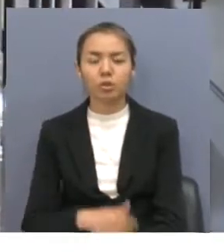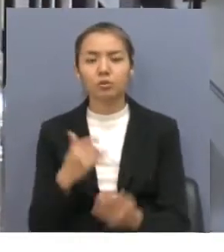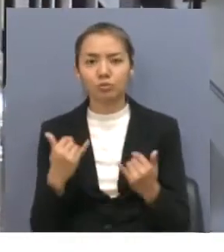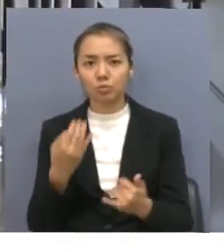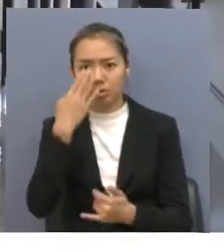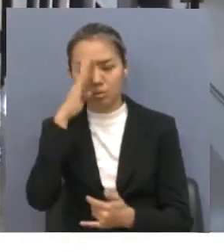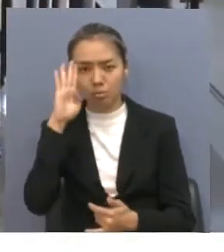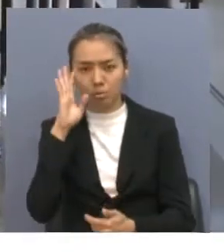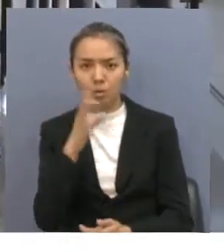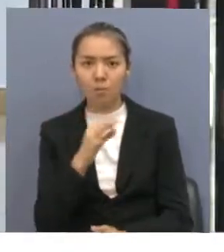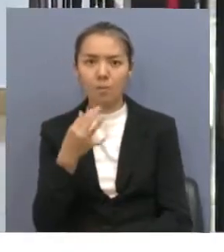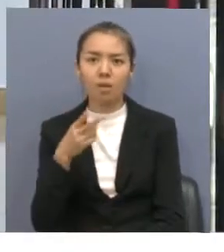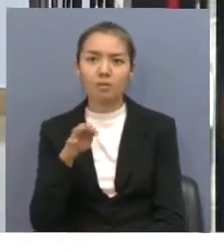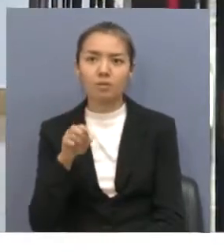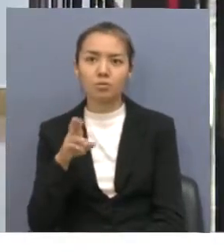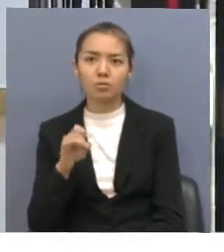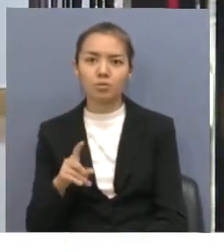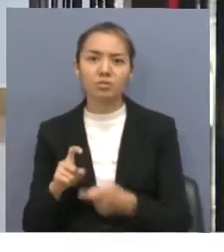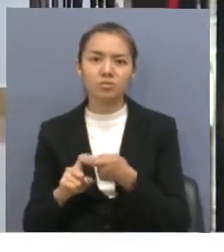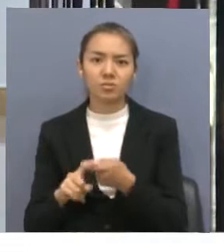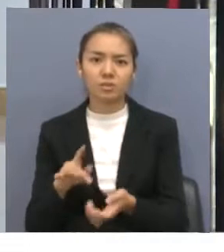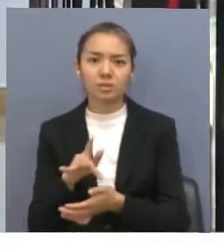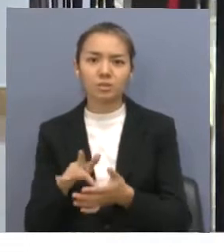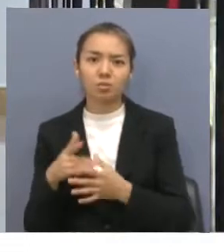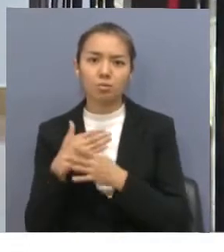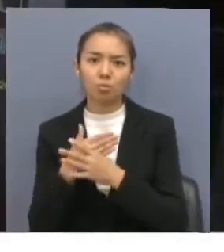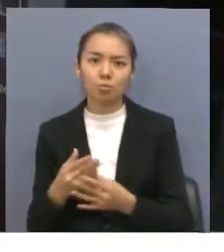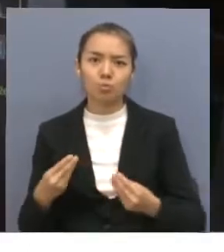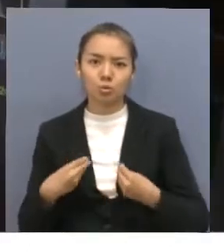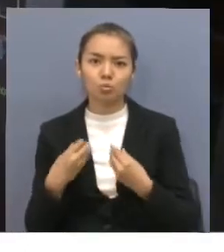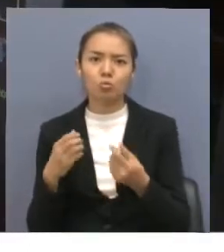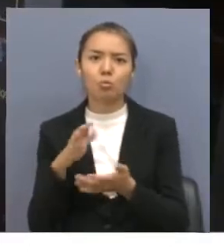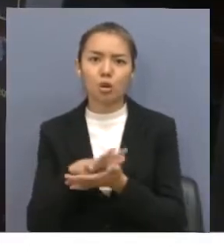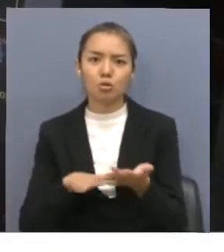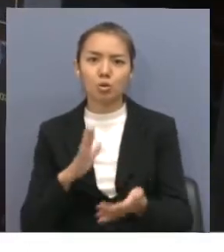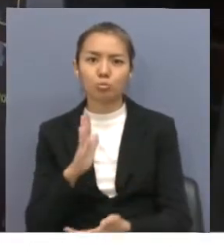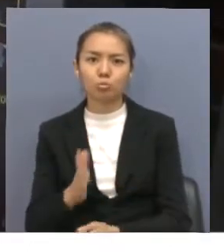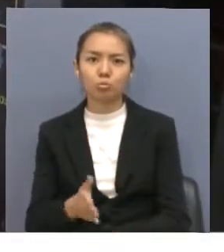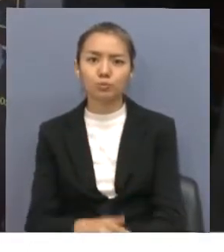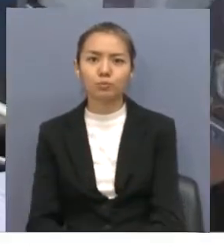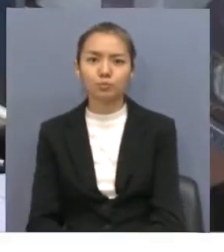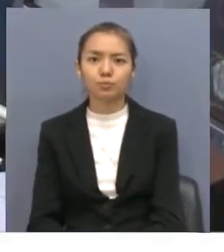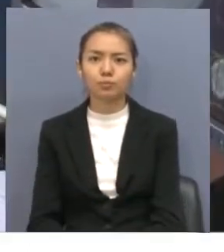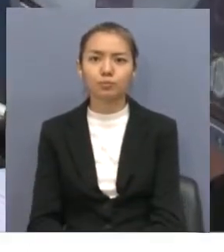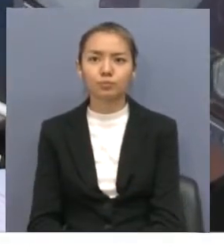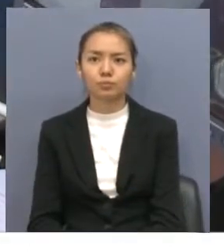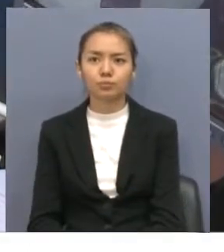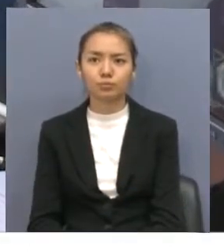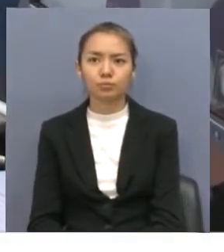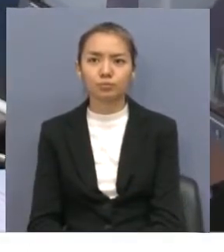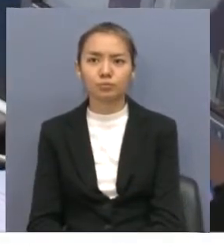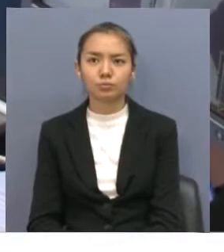Ақмола облысының провизорлық және инфекциялық орталықтарына көмек көрсету әлі де жалғасады. Бибін Рамырханқызы, Зарина Дүйсекеева,